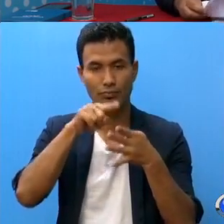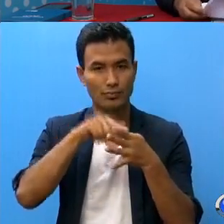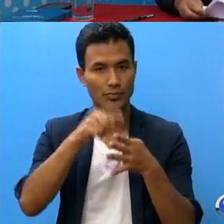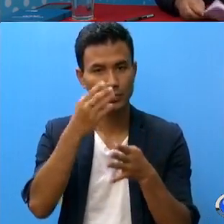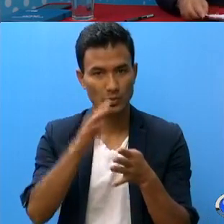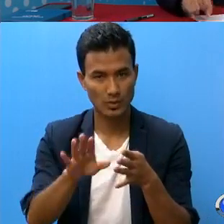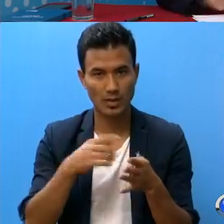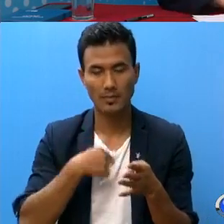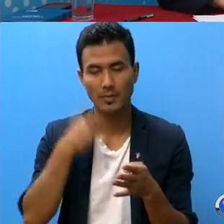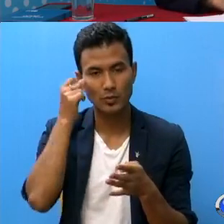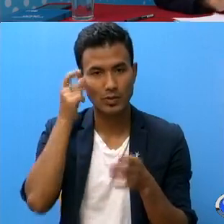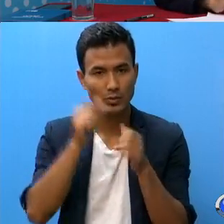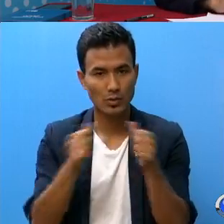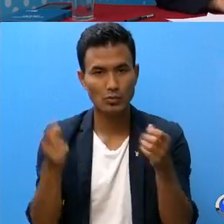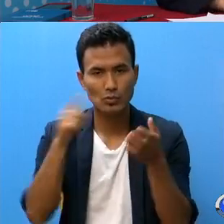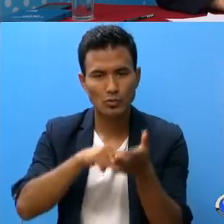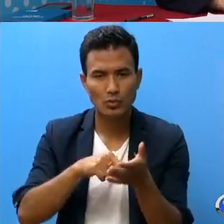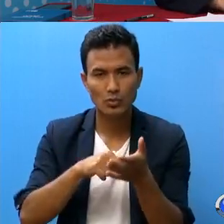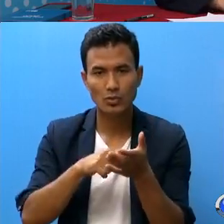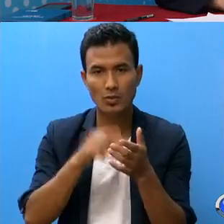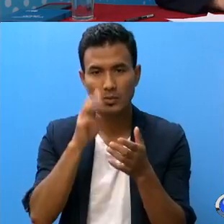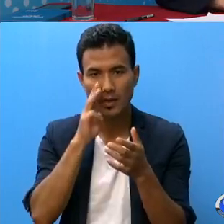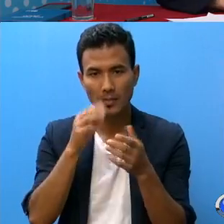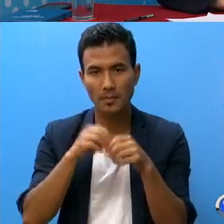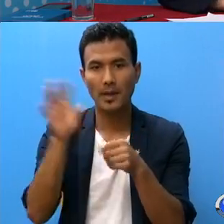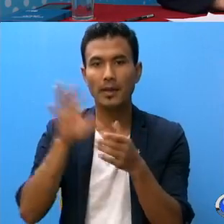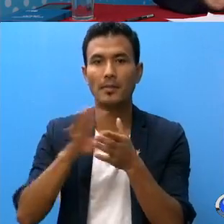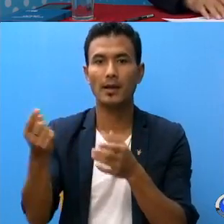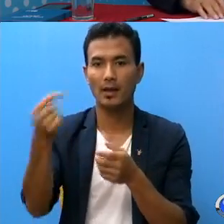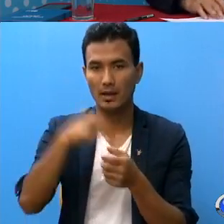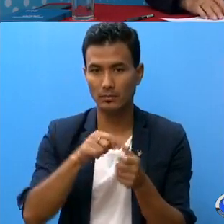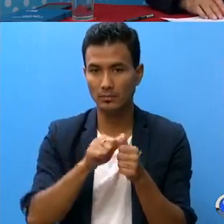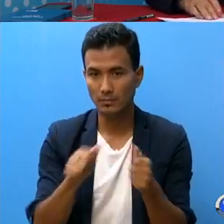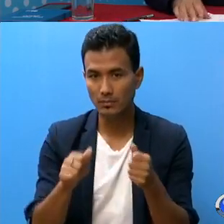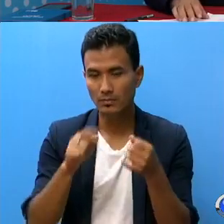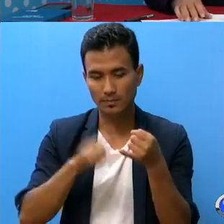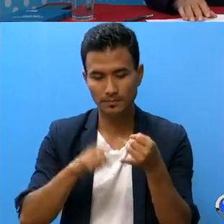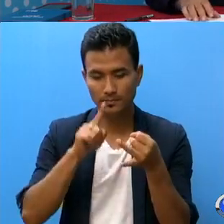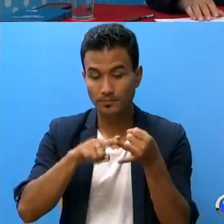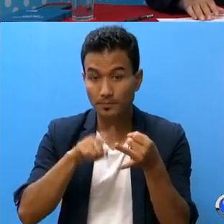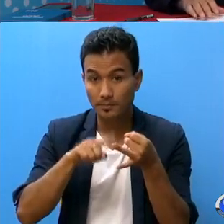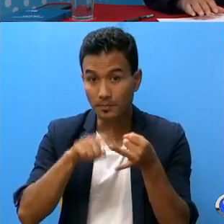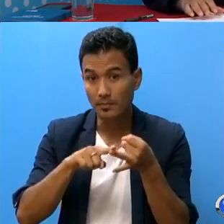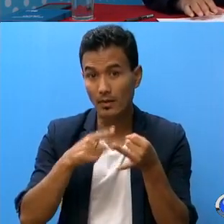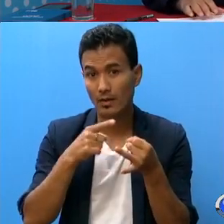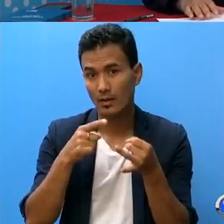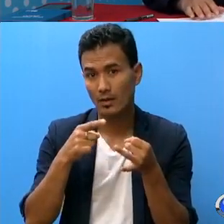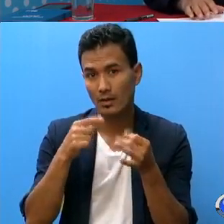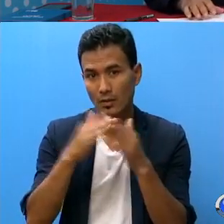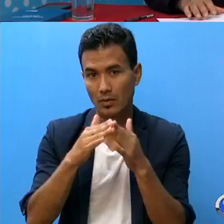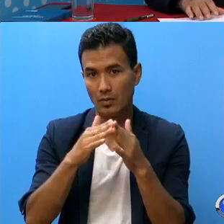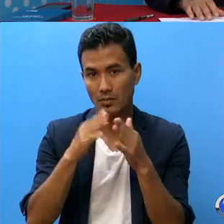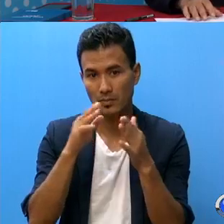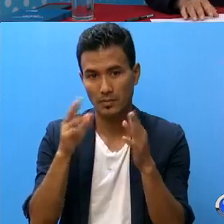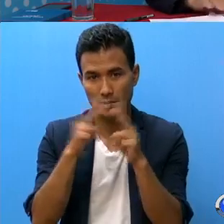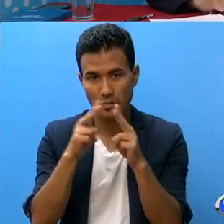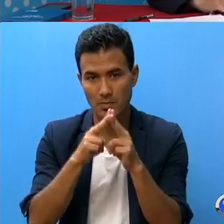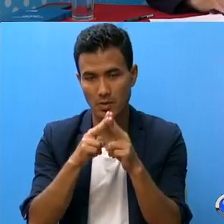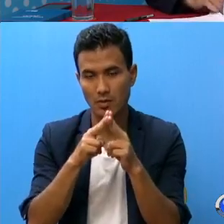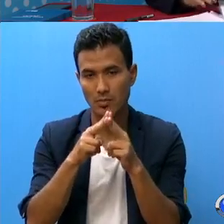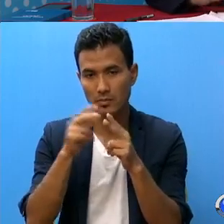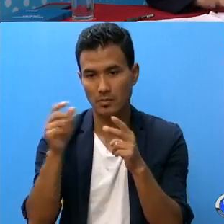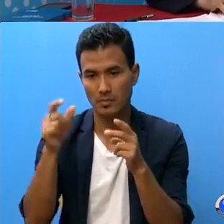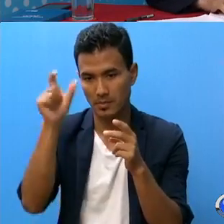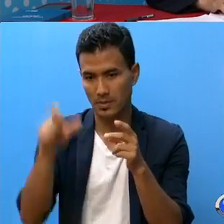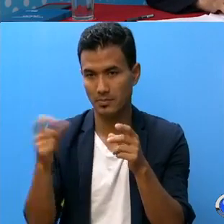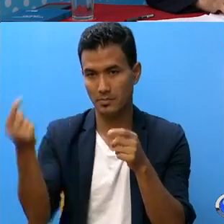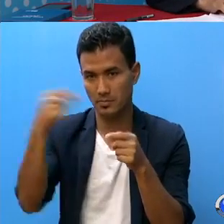बूस्टेस्ट वेर इंपोर्टिख का सगष्ट का सवावनेटकस च्वेर्ट पनी खेज और